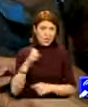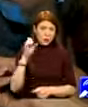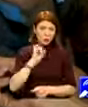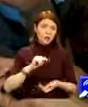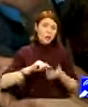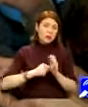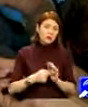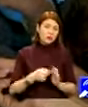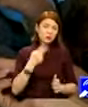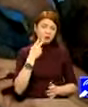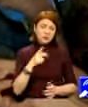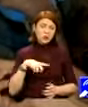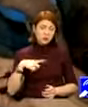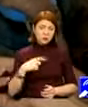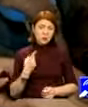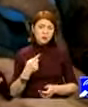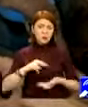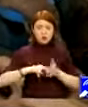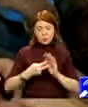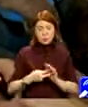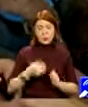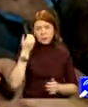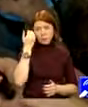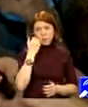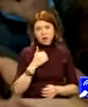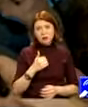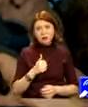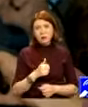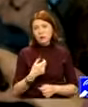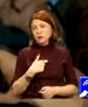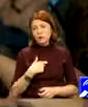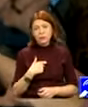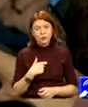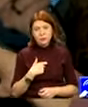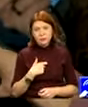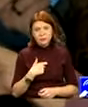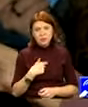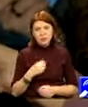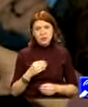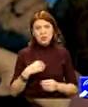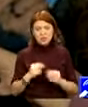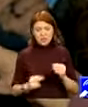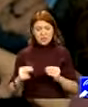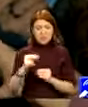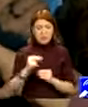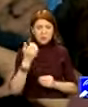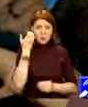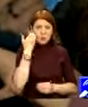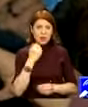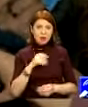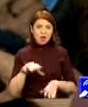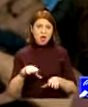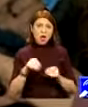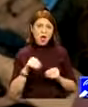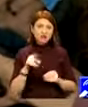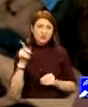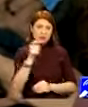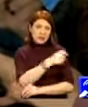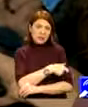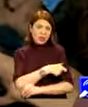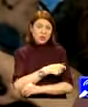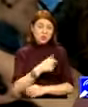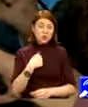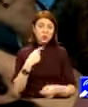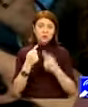din perspectiva cutremurul procedura de deficit excesiv Evident nu faca decat daca simte stânga Comisia ceea ce trebuie să vorbim cu